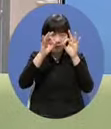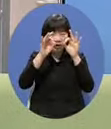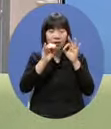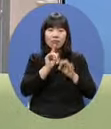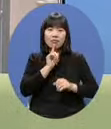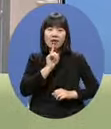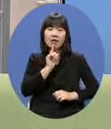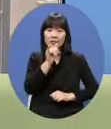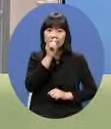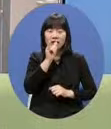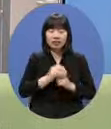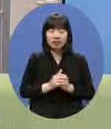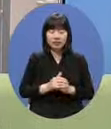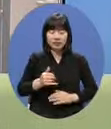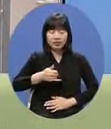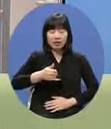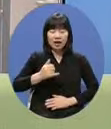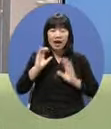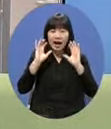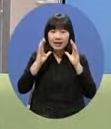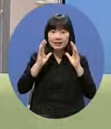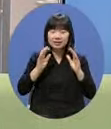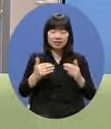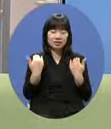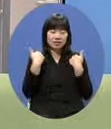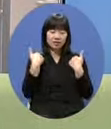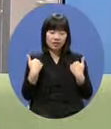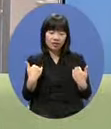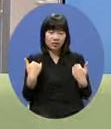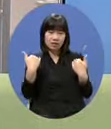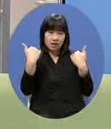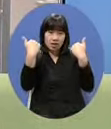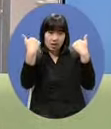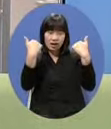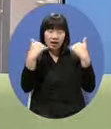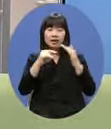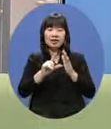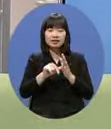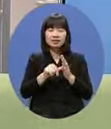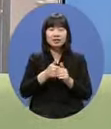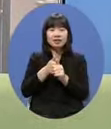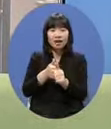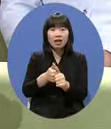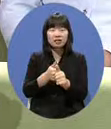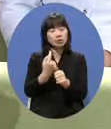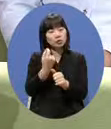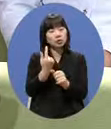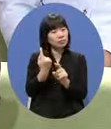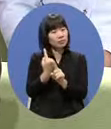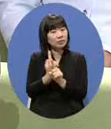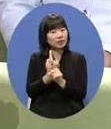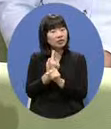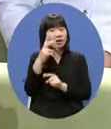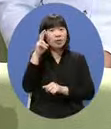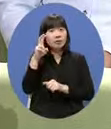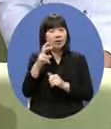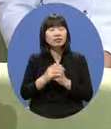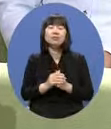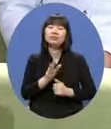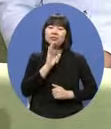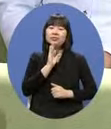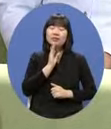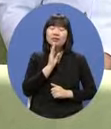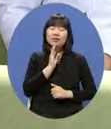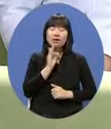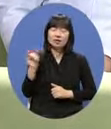말씀하셨잖아요이 아이들의 성장 시기에 따라서 약간 좀 달라질 것 같은데 어떻습니까 그렇죠 아이들은 그